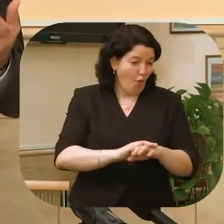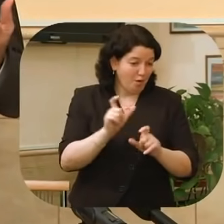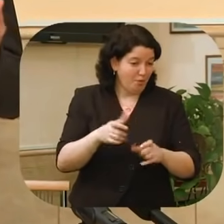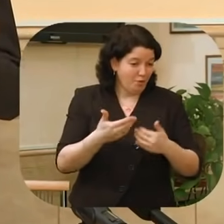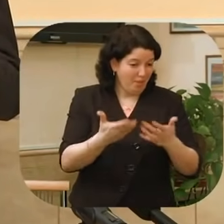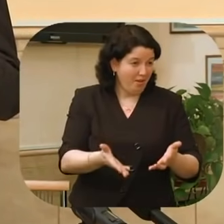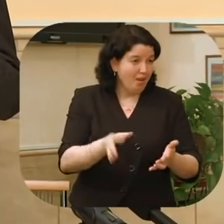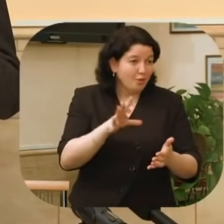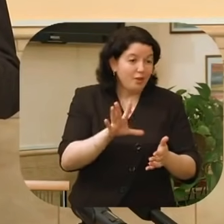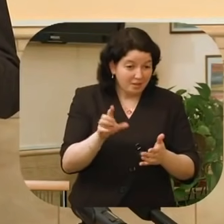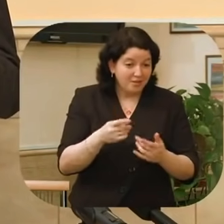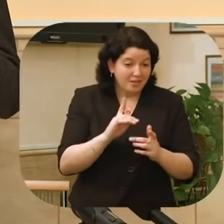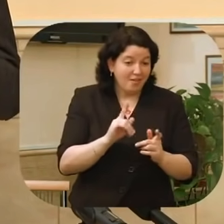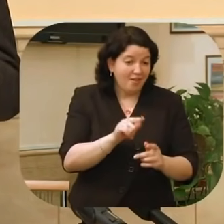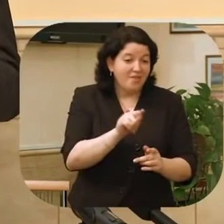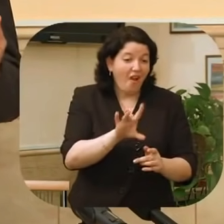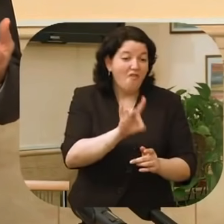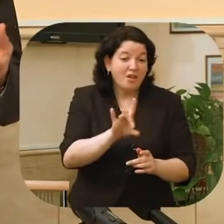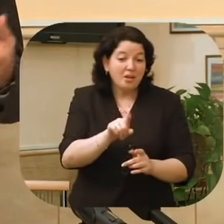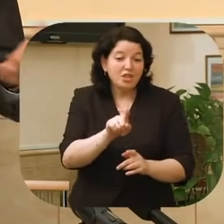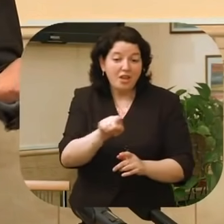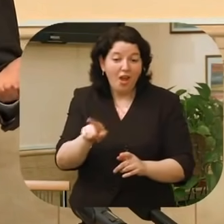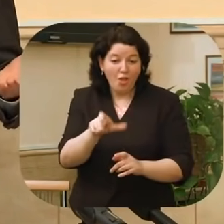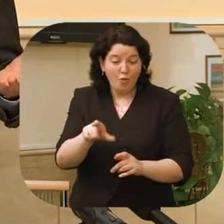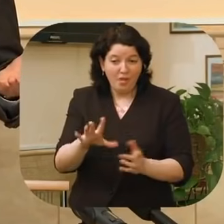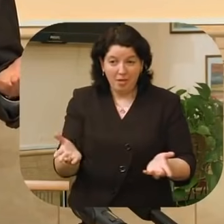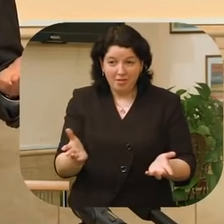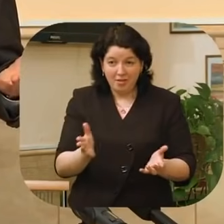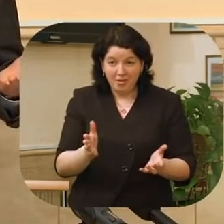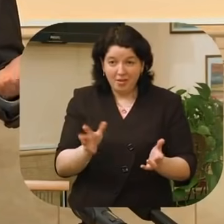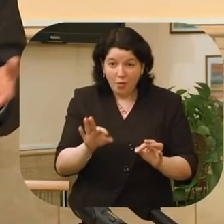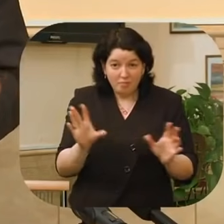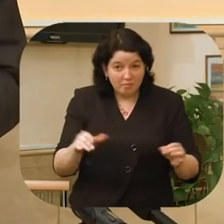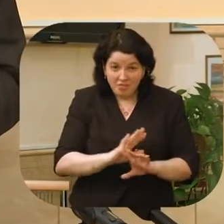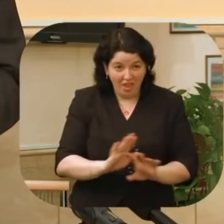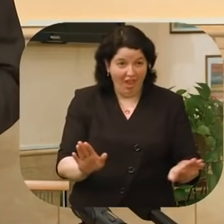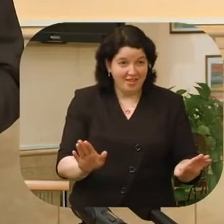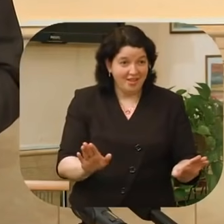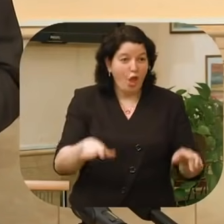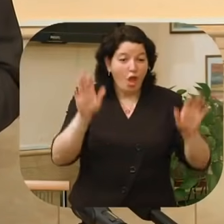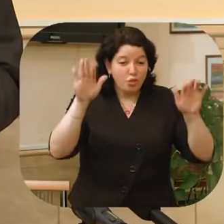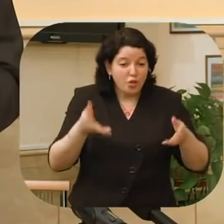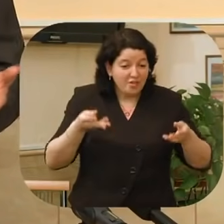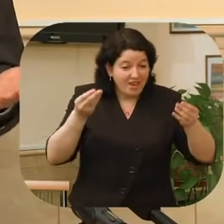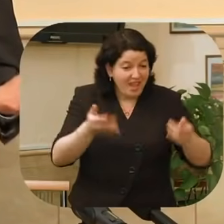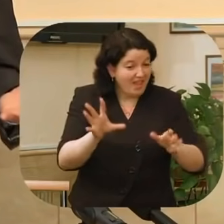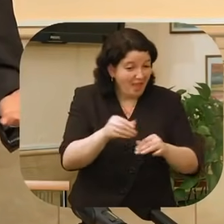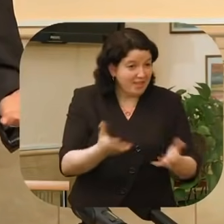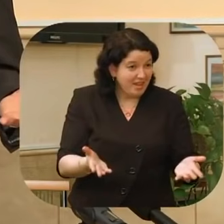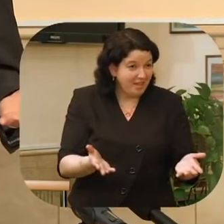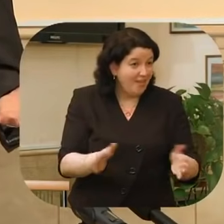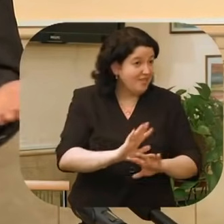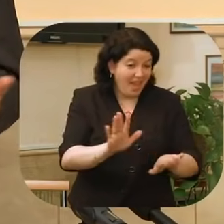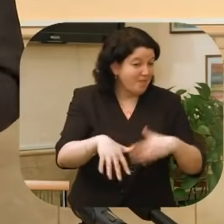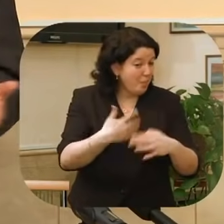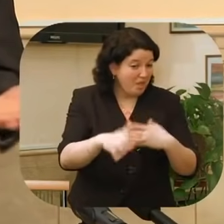На праведников, да? Дождь идет только на хороших людей, да? Ну что вы! И на